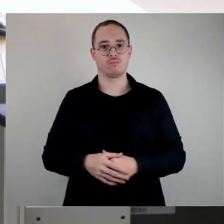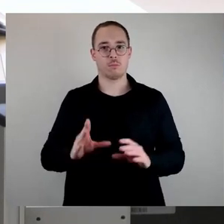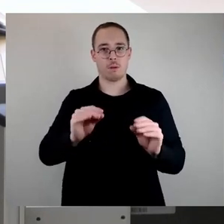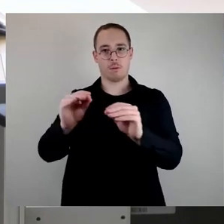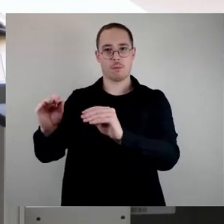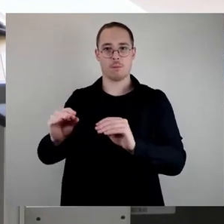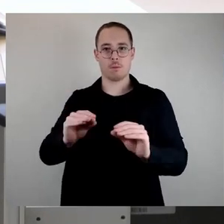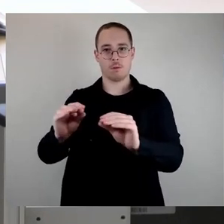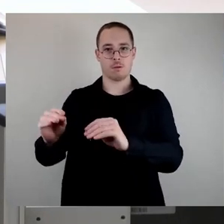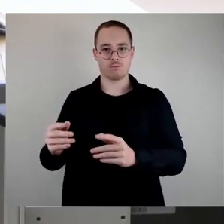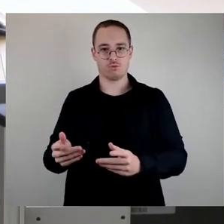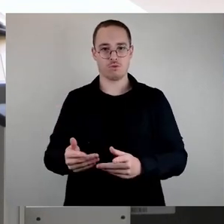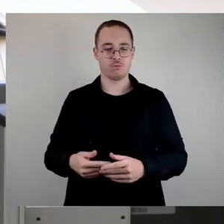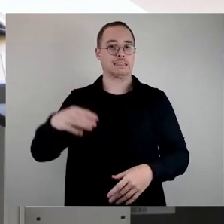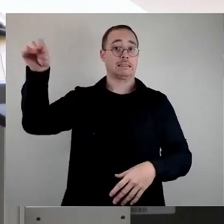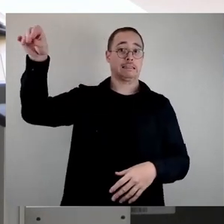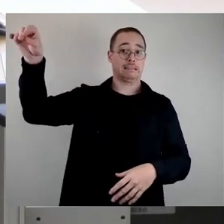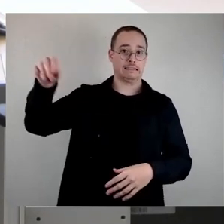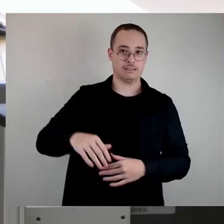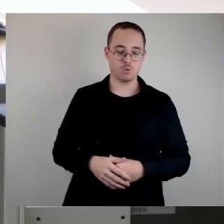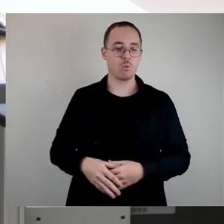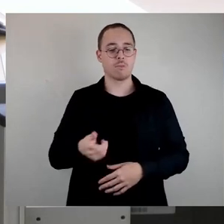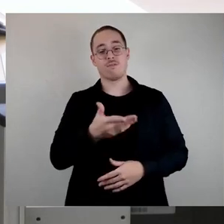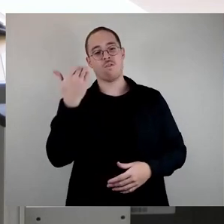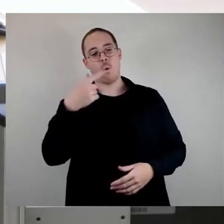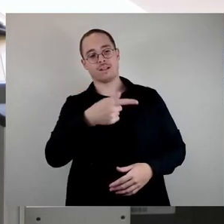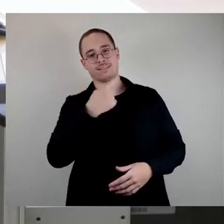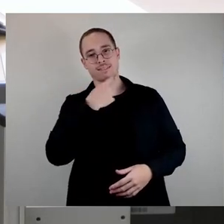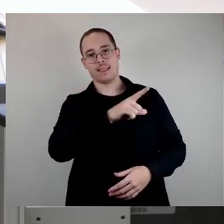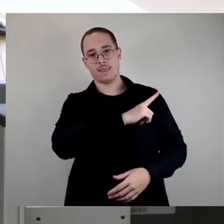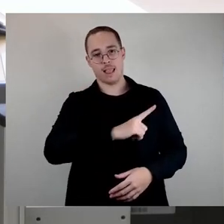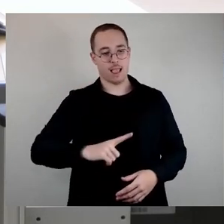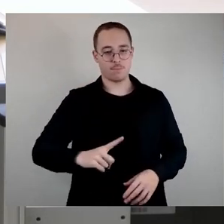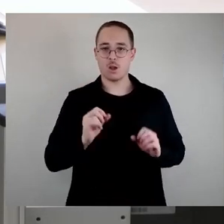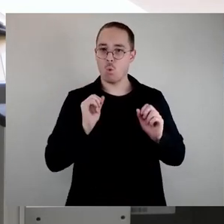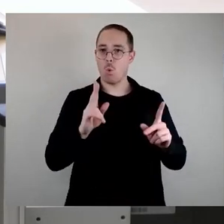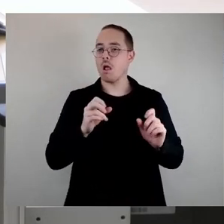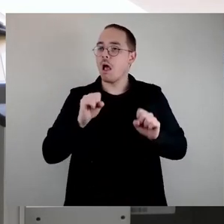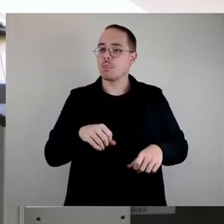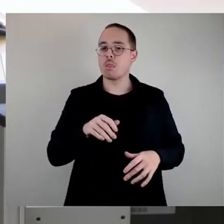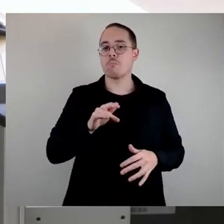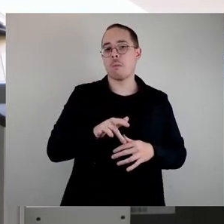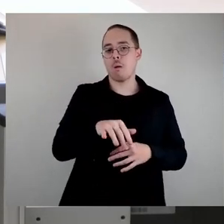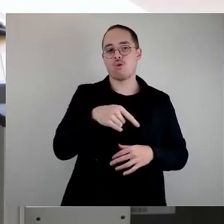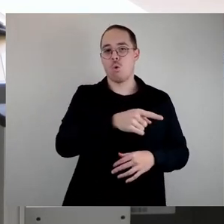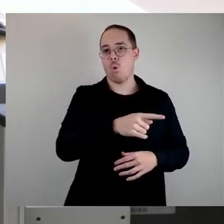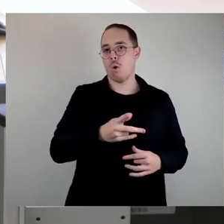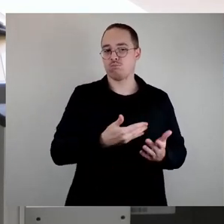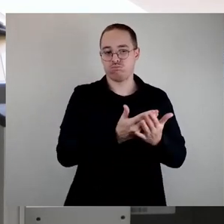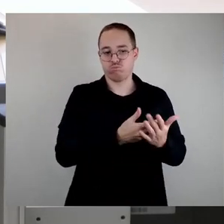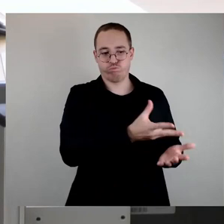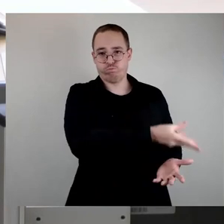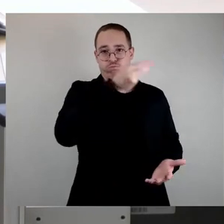Leipzig wurde vorhin genannt. Ja, gelegentlich kann man sich natürlich auch Referenzstädte nehmen, wenn es gerade passt. Wenn es nicht passt, machen wir es nicht. Na